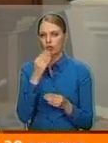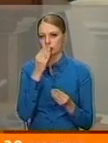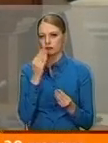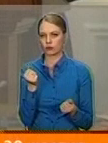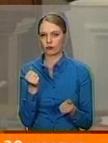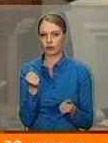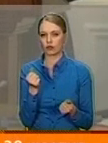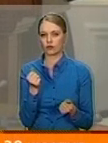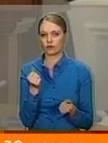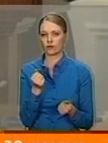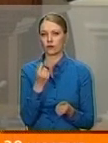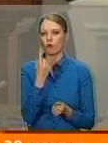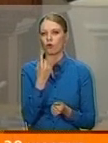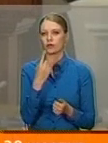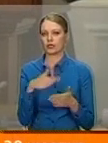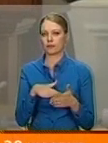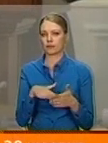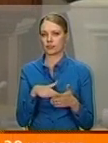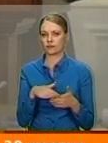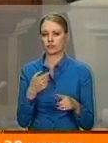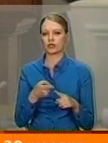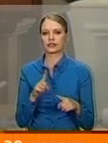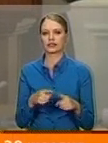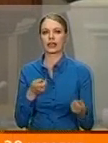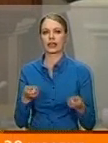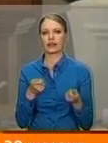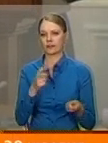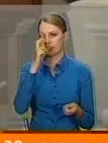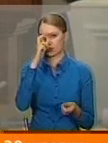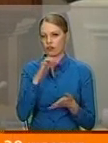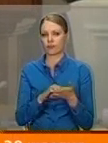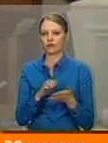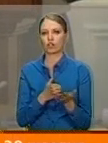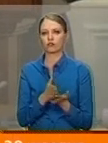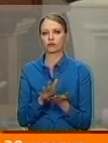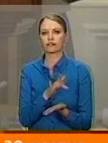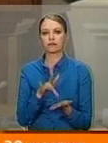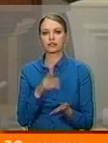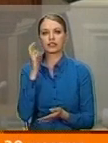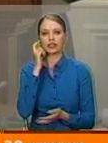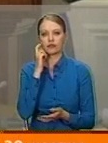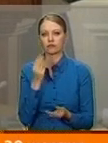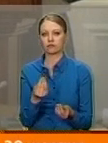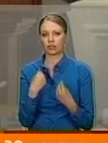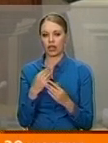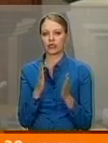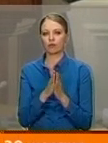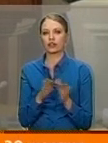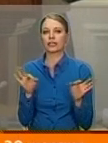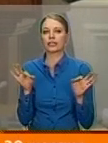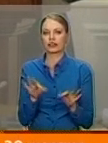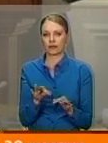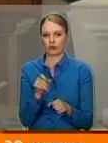пропало одно прізвище – це керівник Державної фіскальної служби в місті Києві. Дайте, будь ласка,